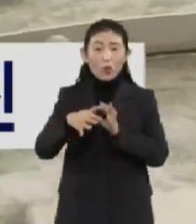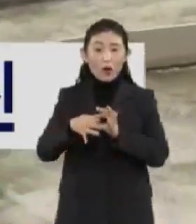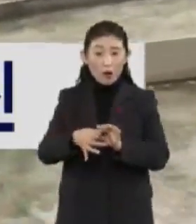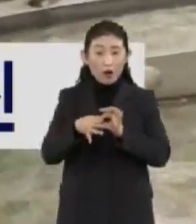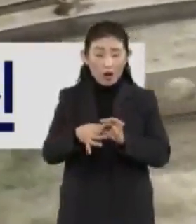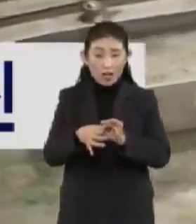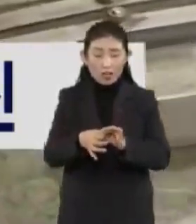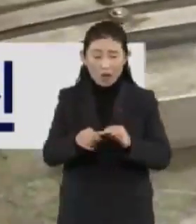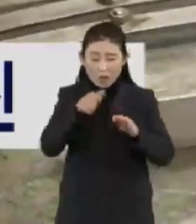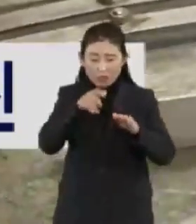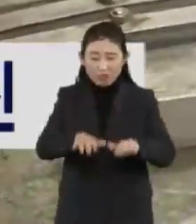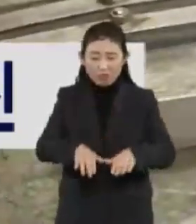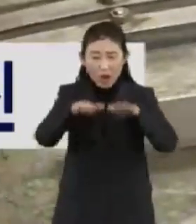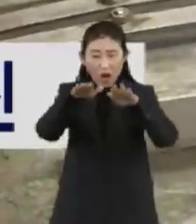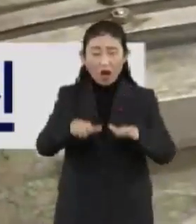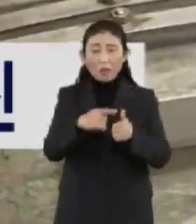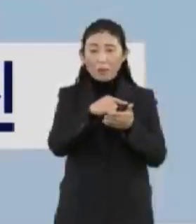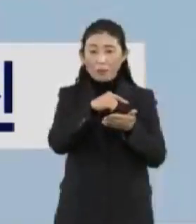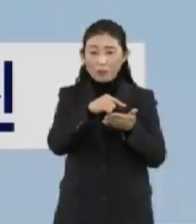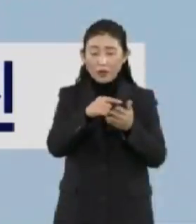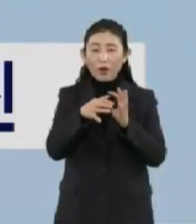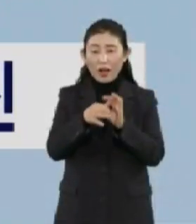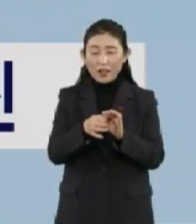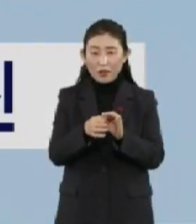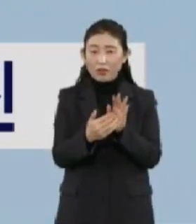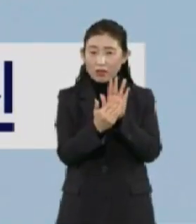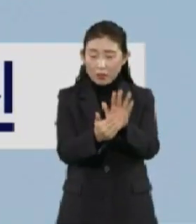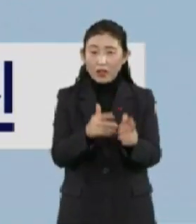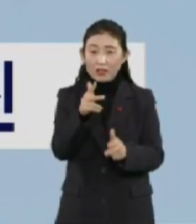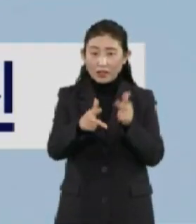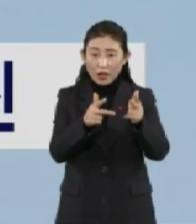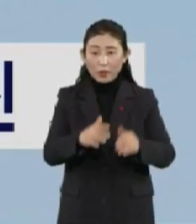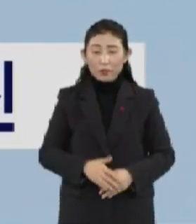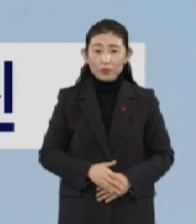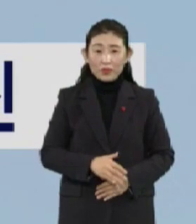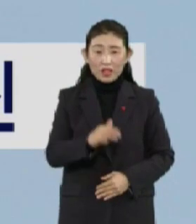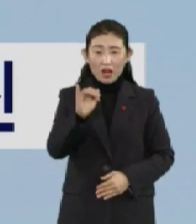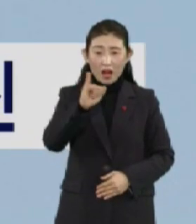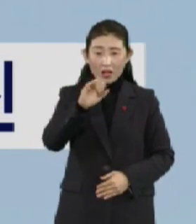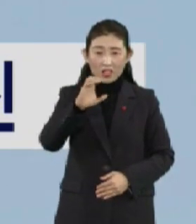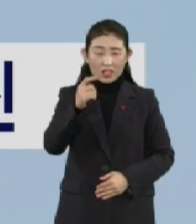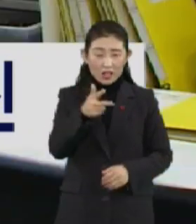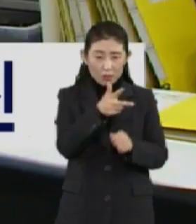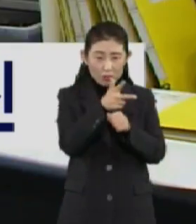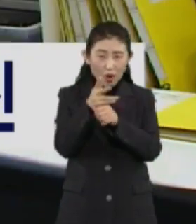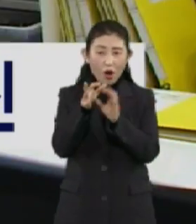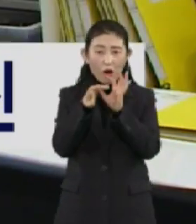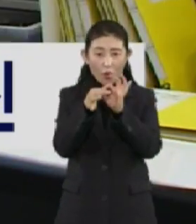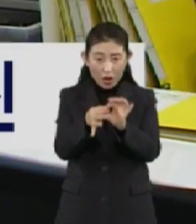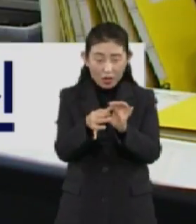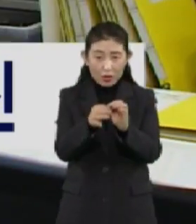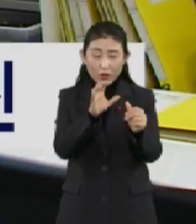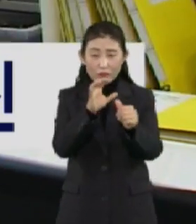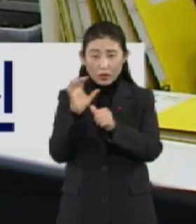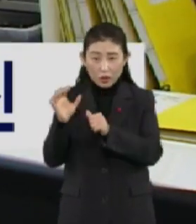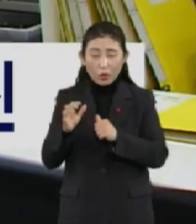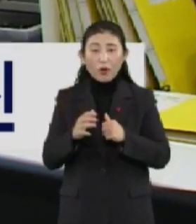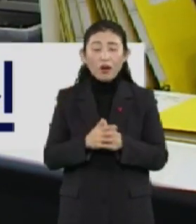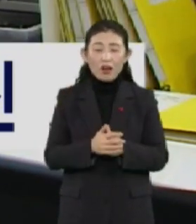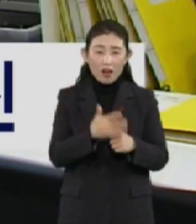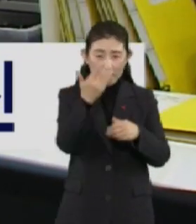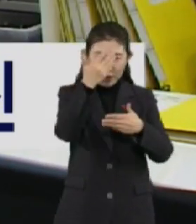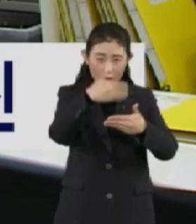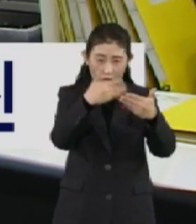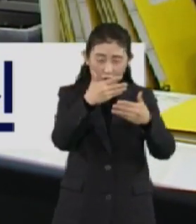대상으로 침수 예방 사업을 추진합니다. 시는 이와 함께 ICT를 활용한 스마트 홍수관리 시스템을 통해